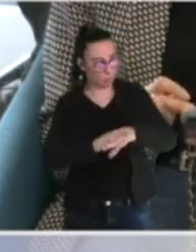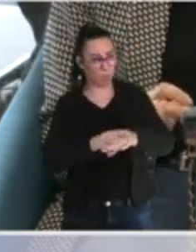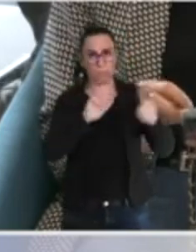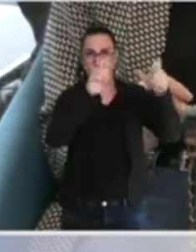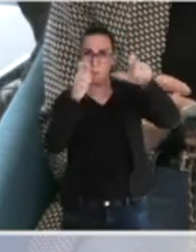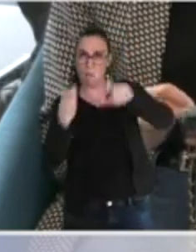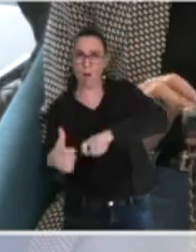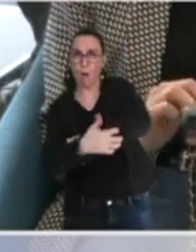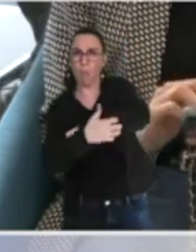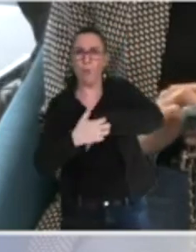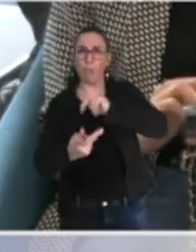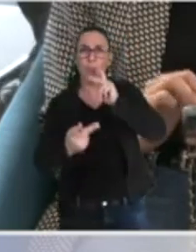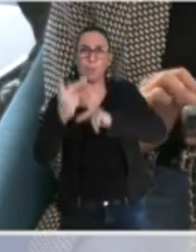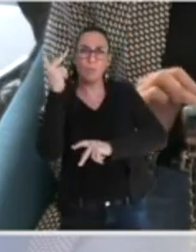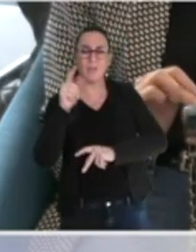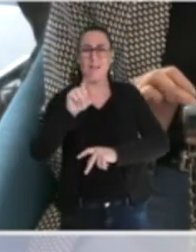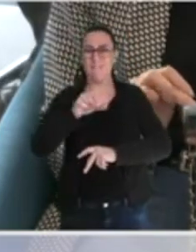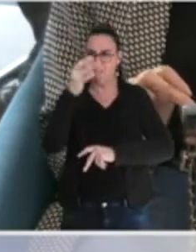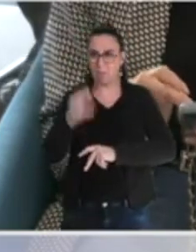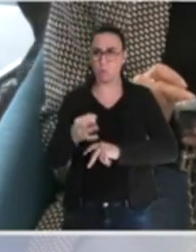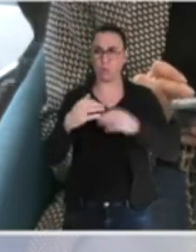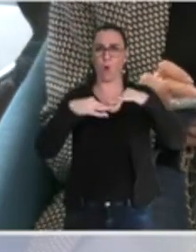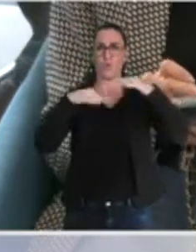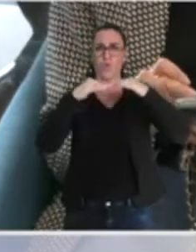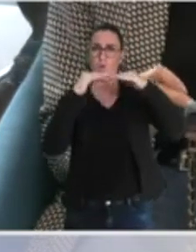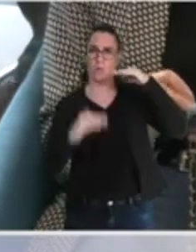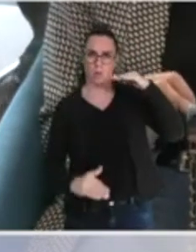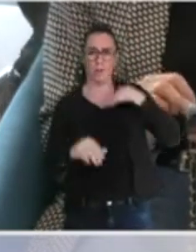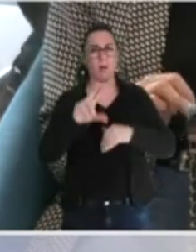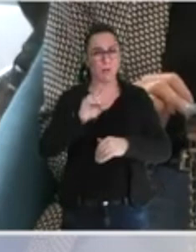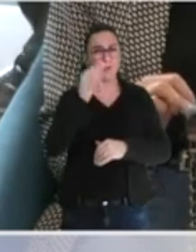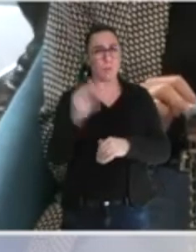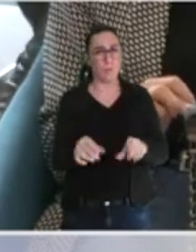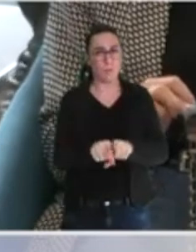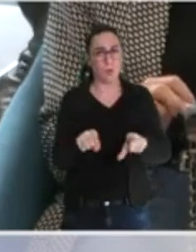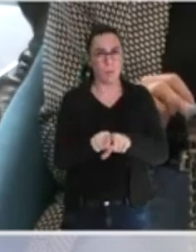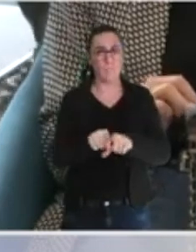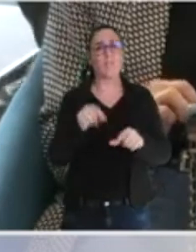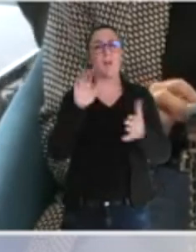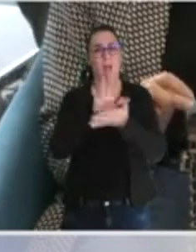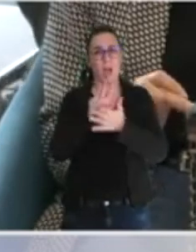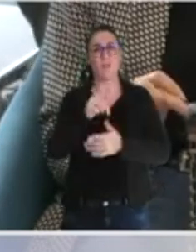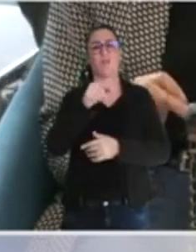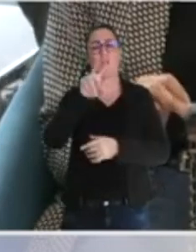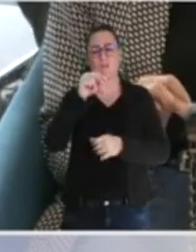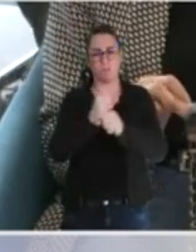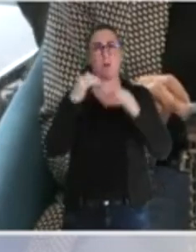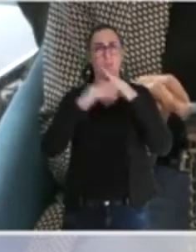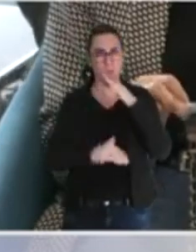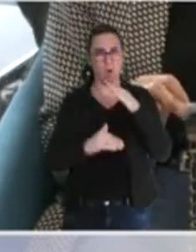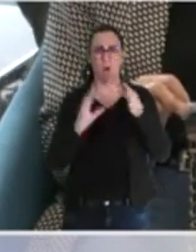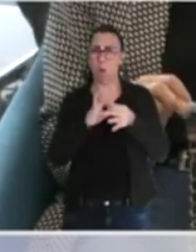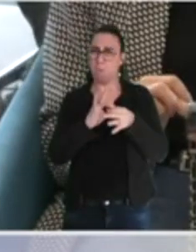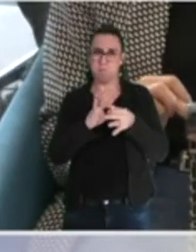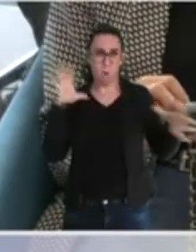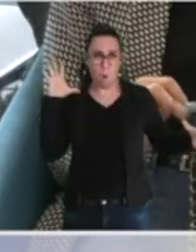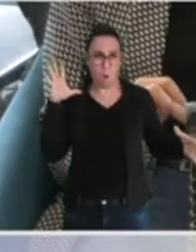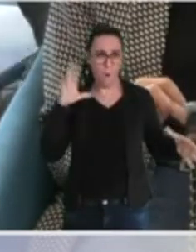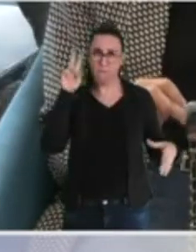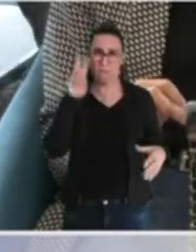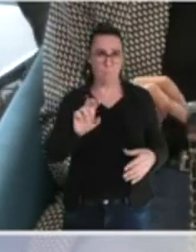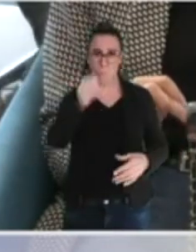avec 20% des Grenoblois sous le seuil de la pauvreté, jusqu'à 30% les moins de 30 ans. La fracture n'a jamais été aussi béante